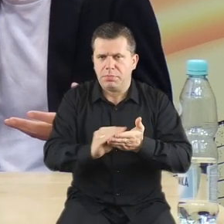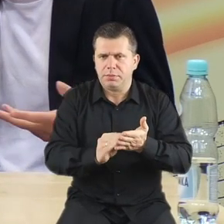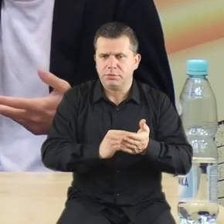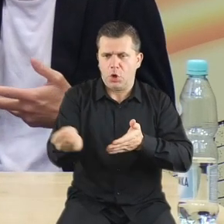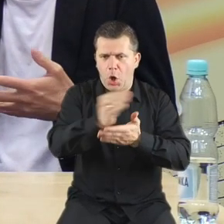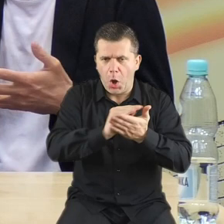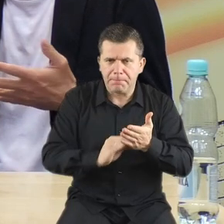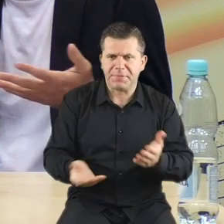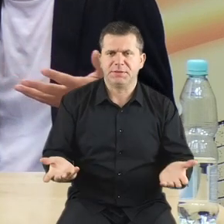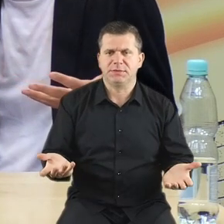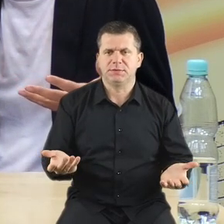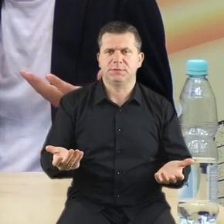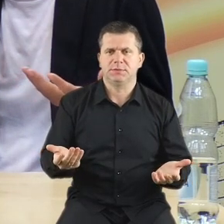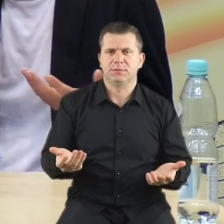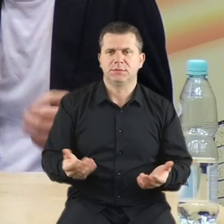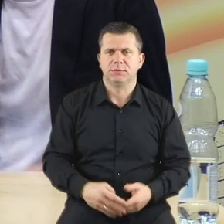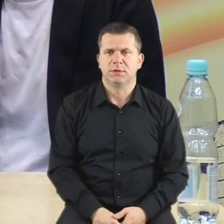opisy.